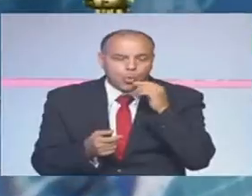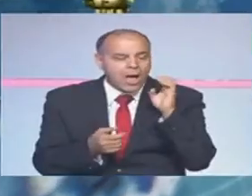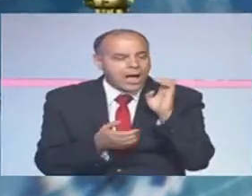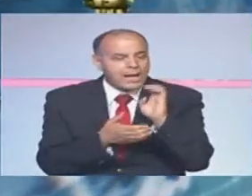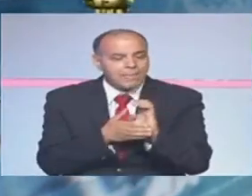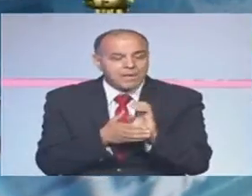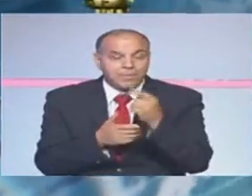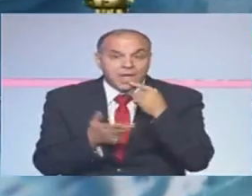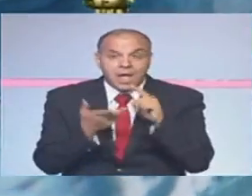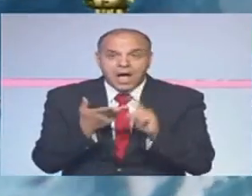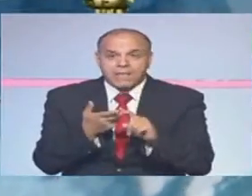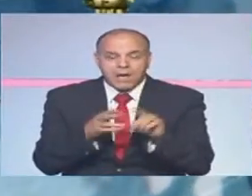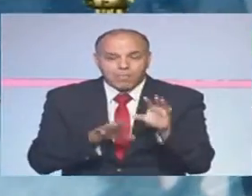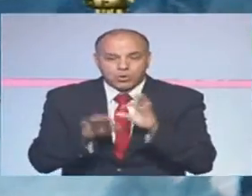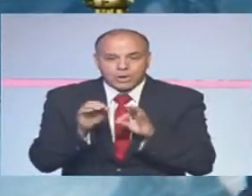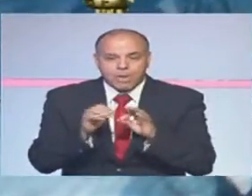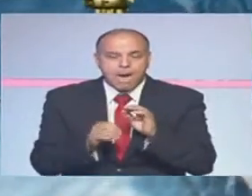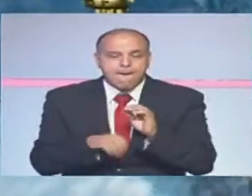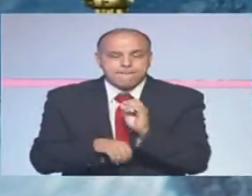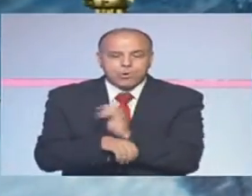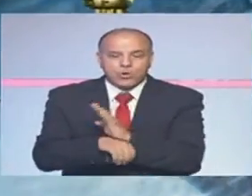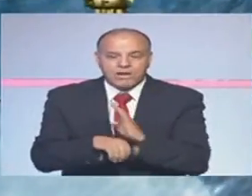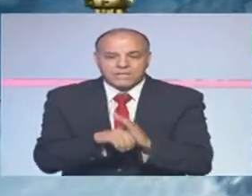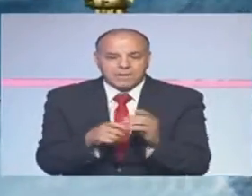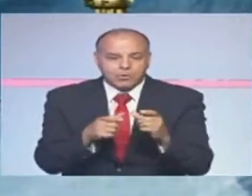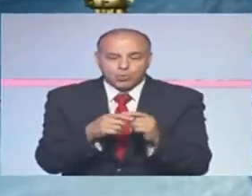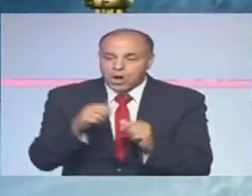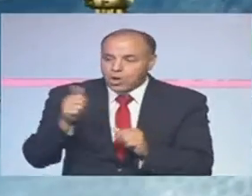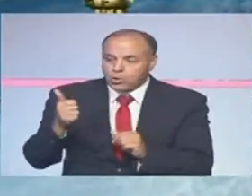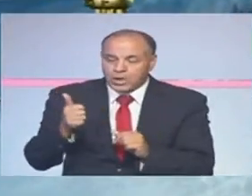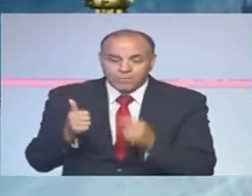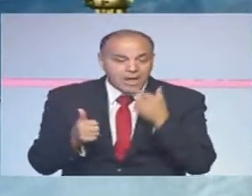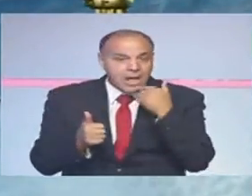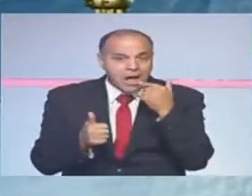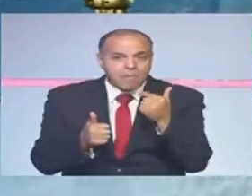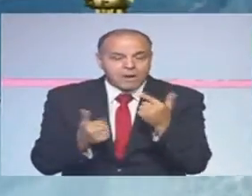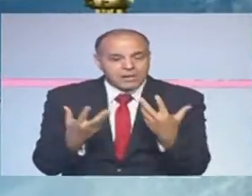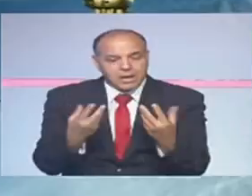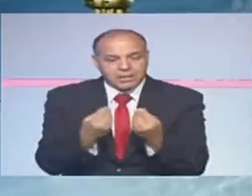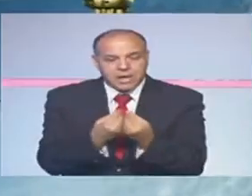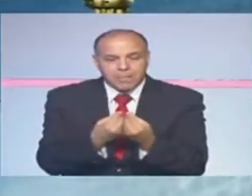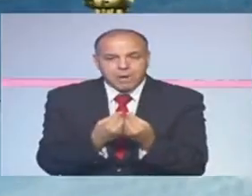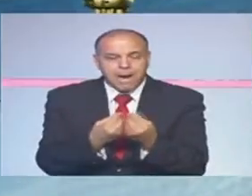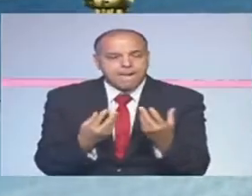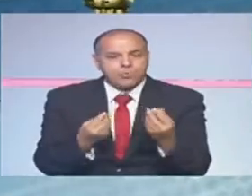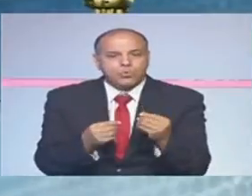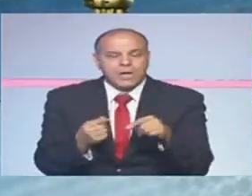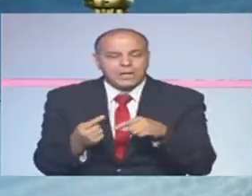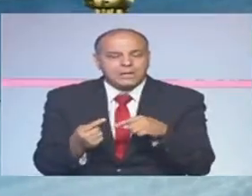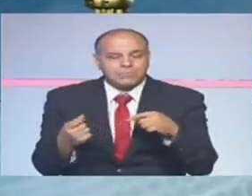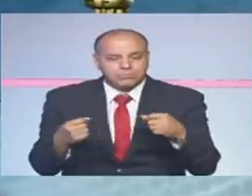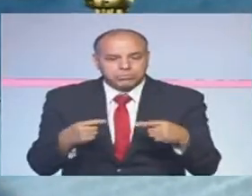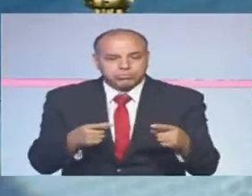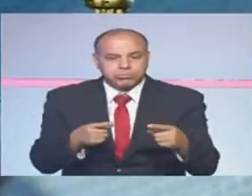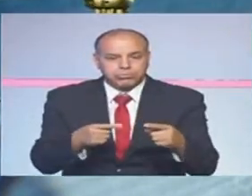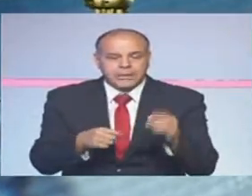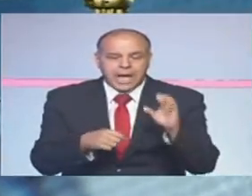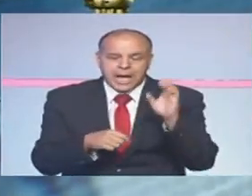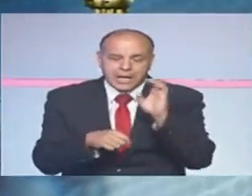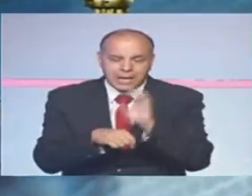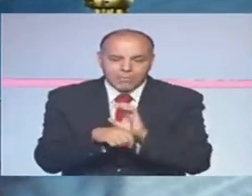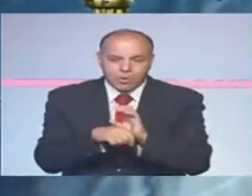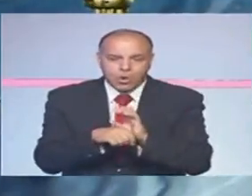وحل منتخب بوركينا فاسو في المجموعه الاولى التي ضمت مستضيف الدوره منتخب الكاميرون